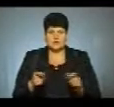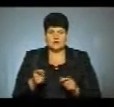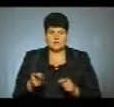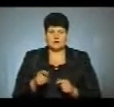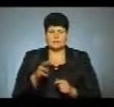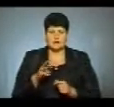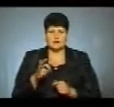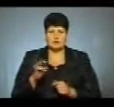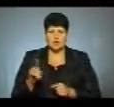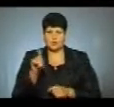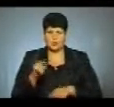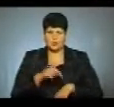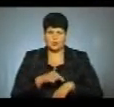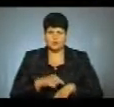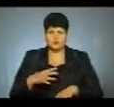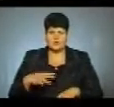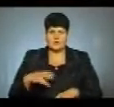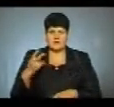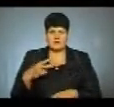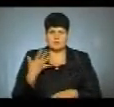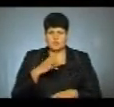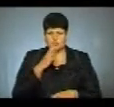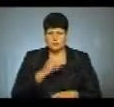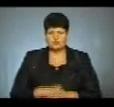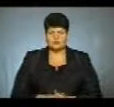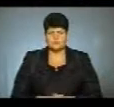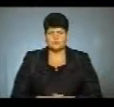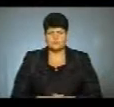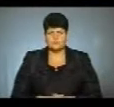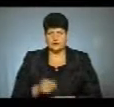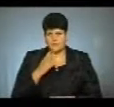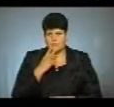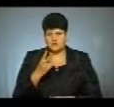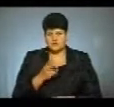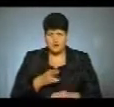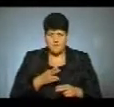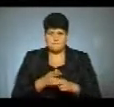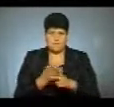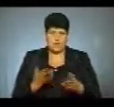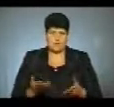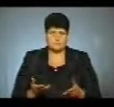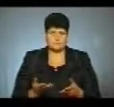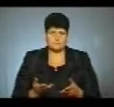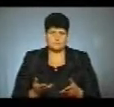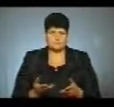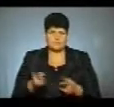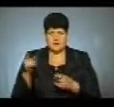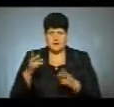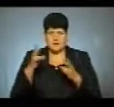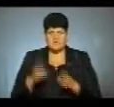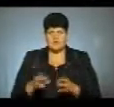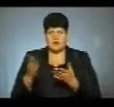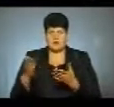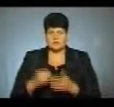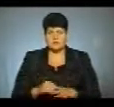Марія Онисько годину чекала 25-ту маршрутку. Так бачите, яка пробка для того, що там аварія, тому і